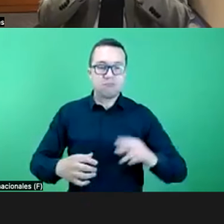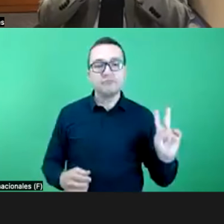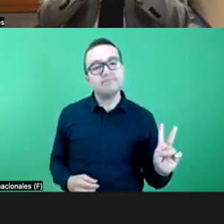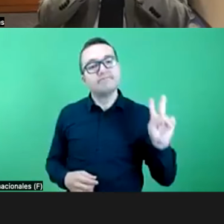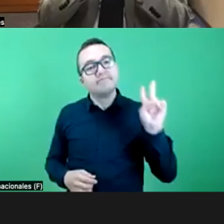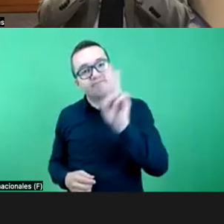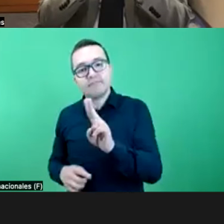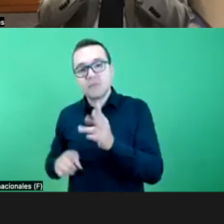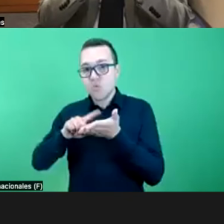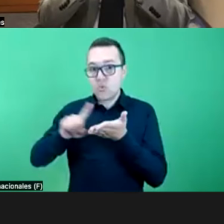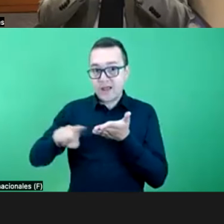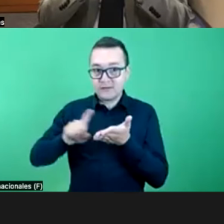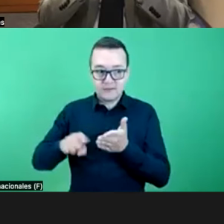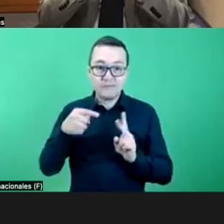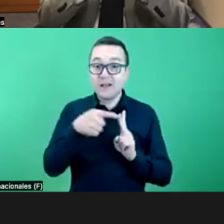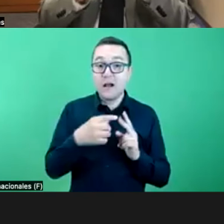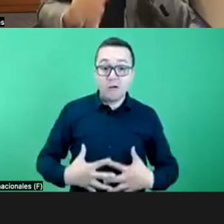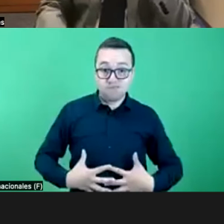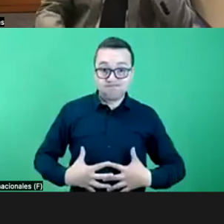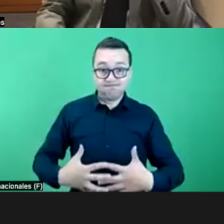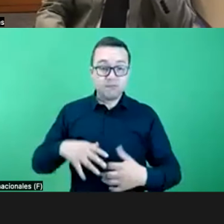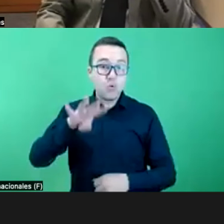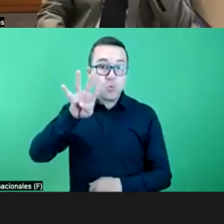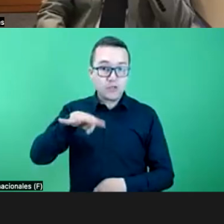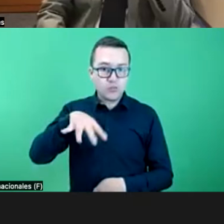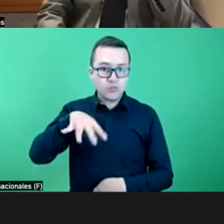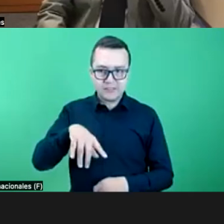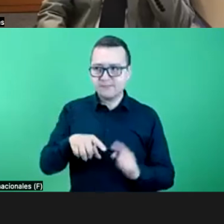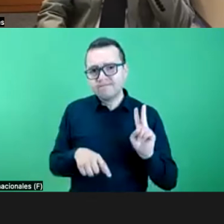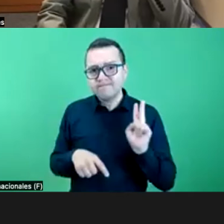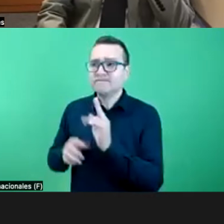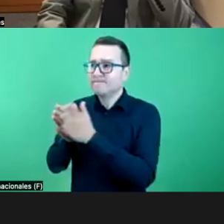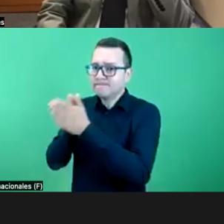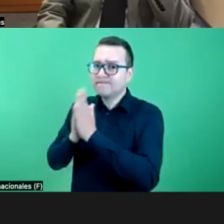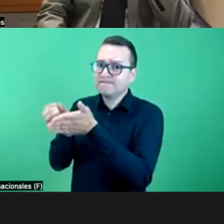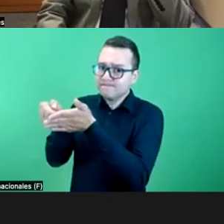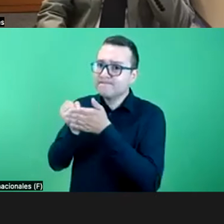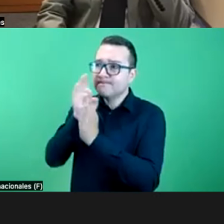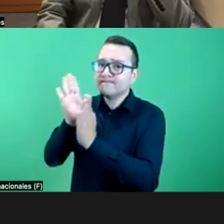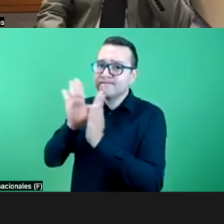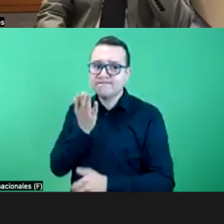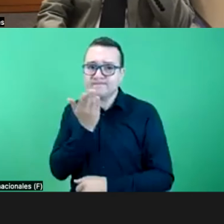une institution spécialisée. Ils demandaient une prise en charge d'urgence parce que